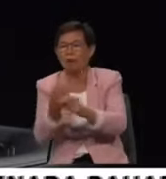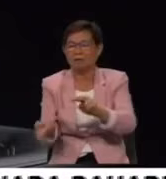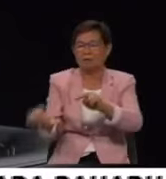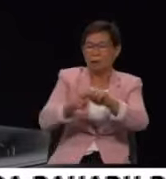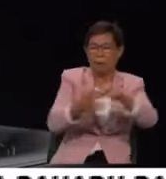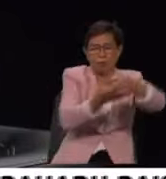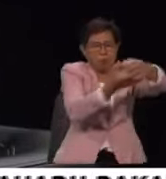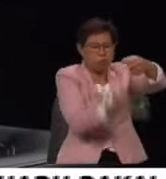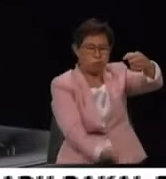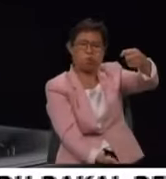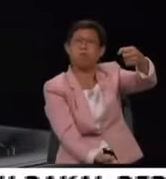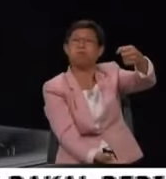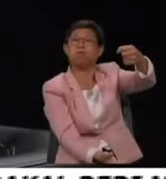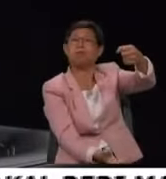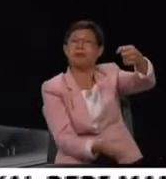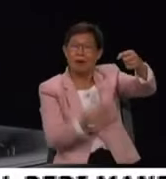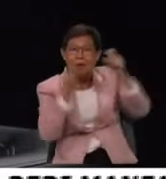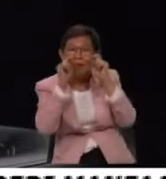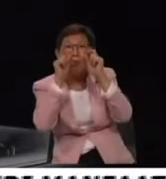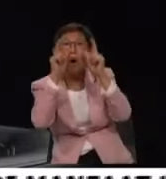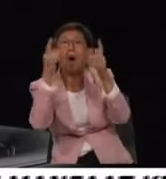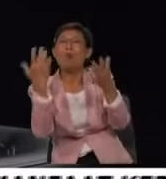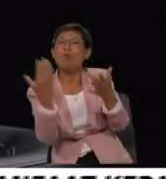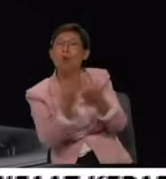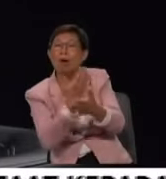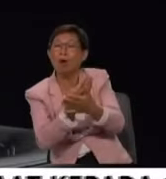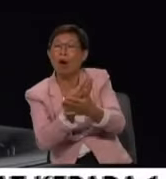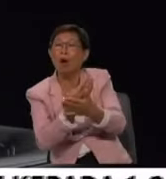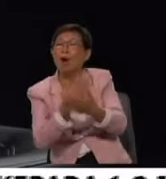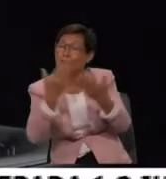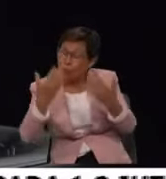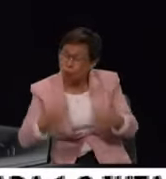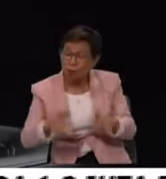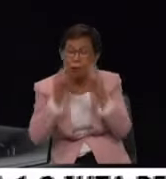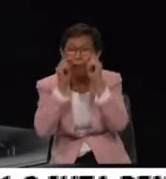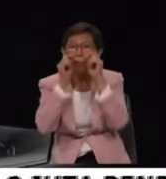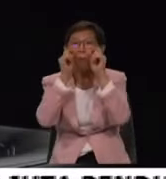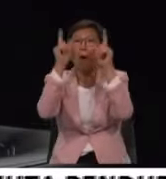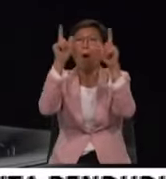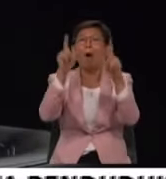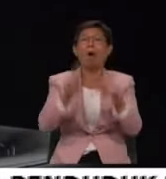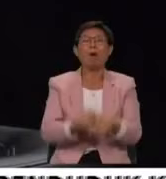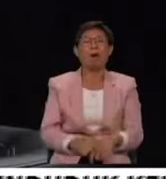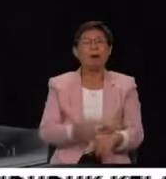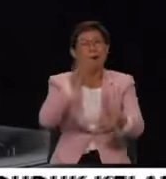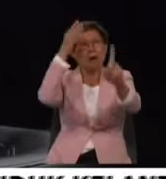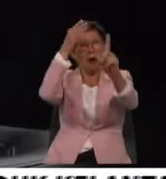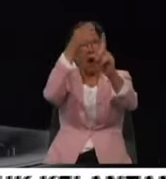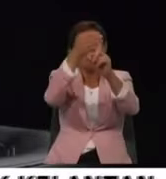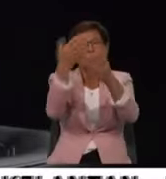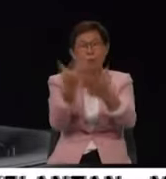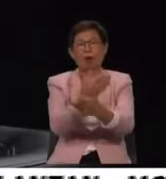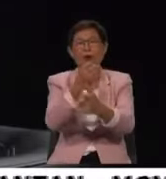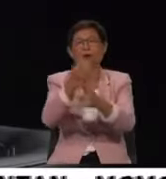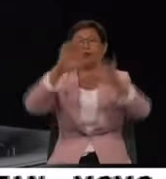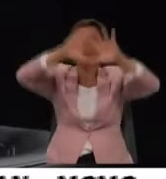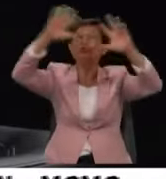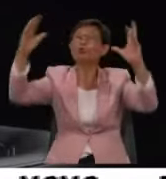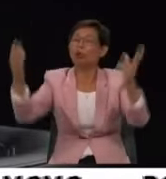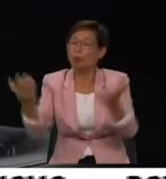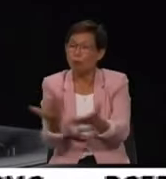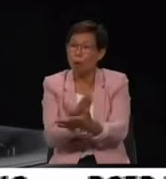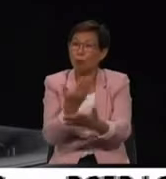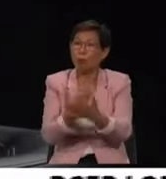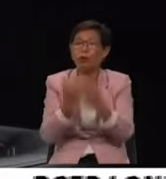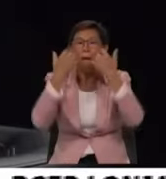peruntukan ini. Satu kesedaran baru. Mereka hari ini dah mula sedar. Allah baru ataupun ke arah dunia baru adalah dengan